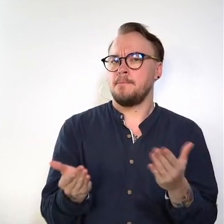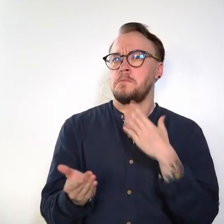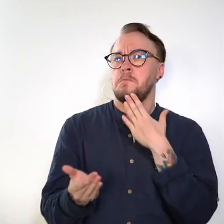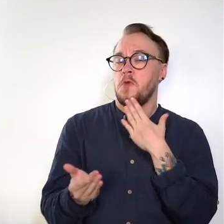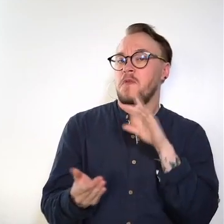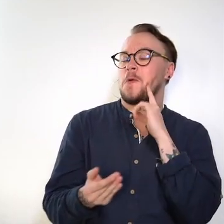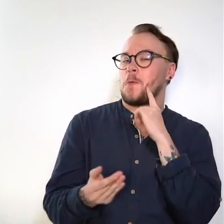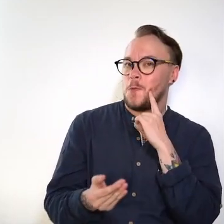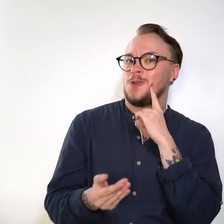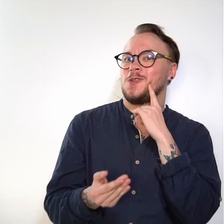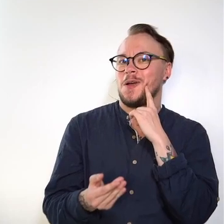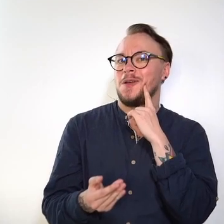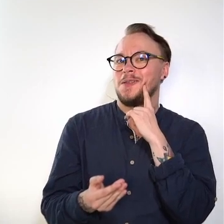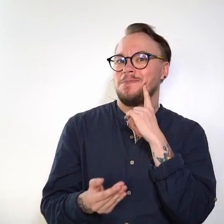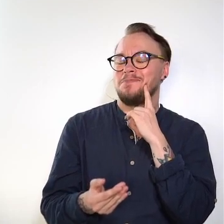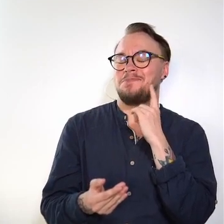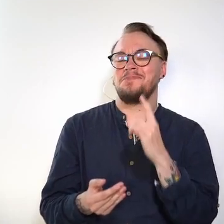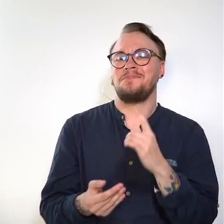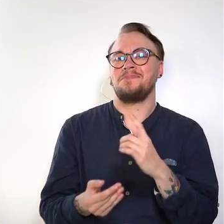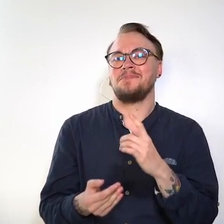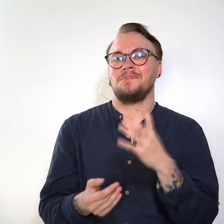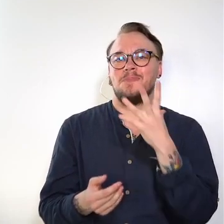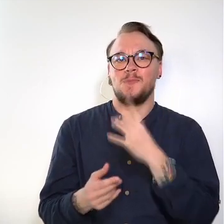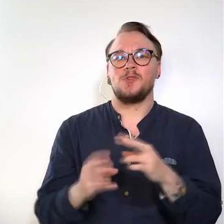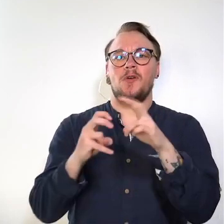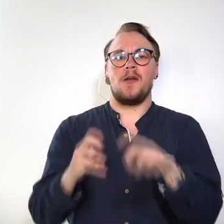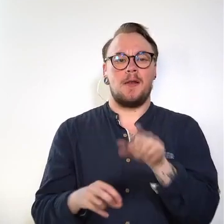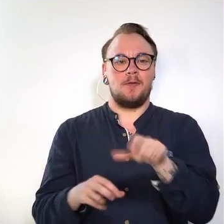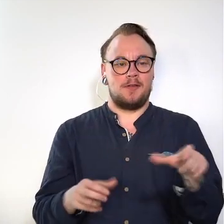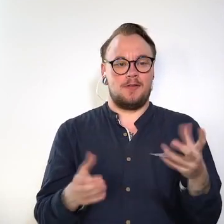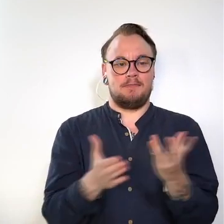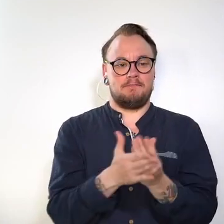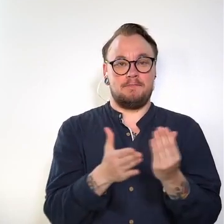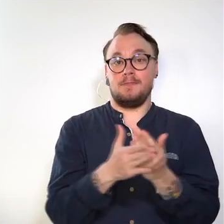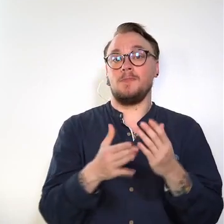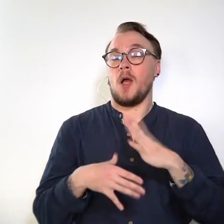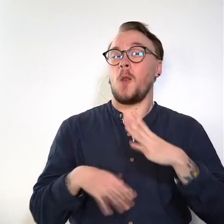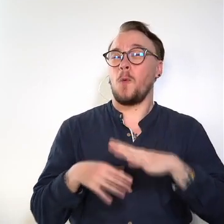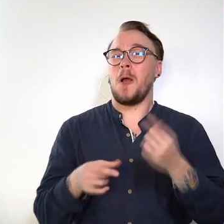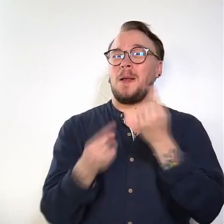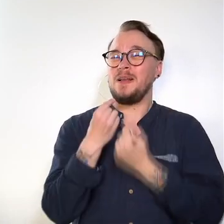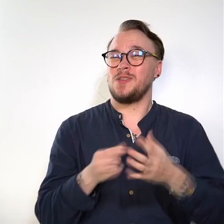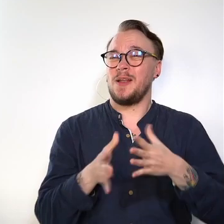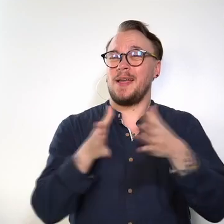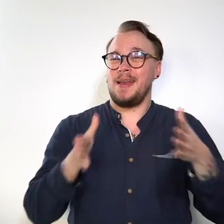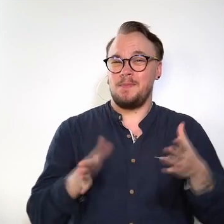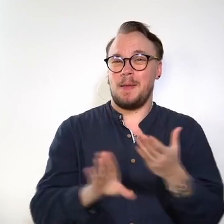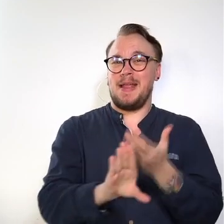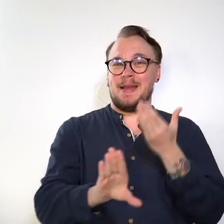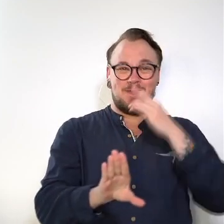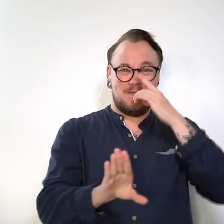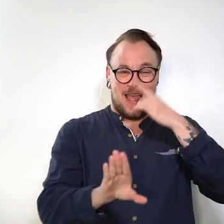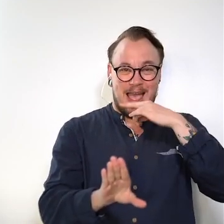mainitsema valmius siellä psykoanalyytikkojen keskuudessa avata keskustelua myös siitä ongelmallisesta menneisyydestä ja osin